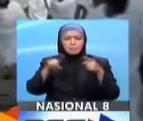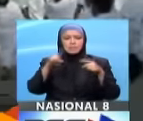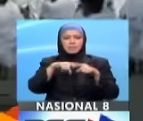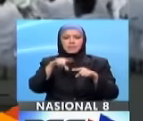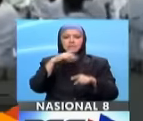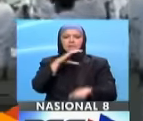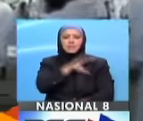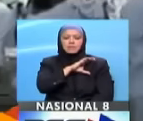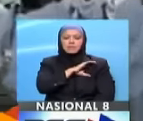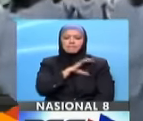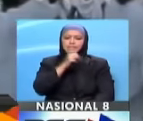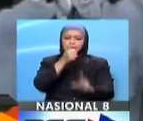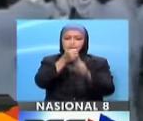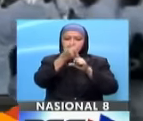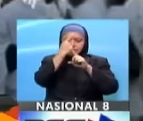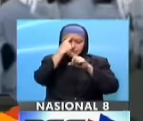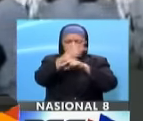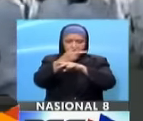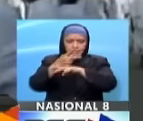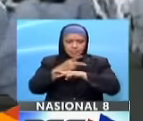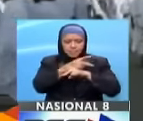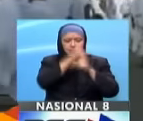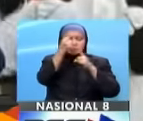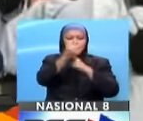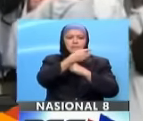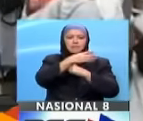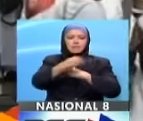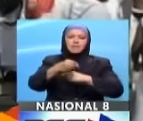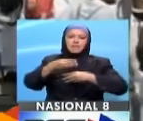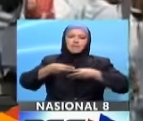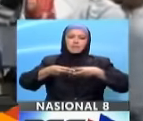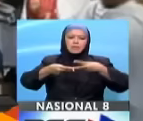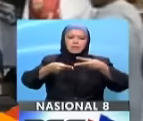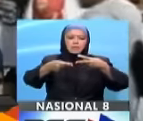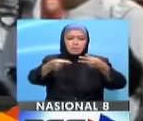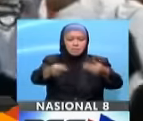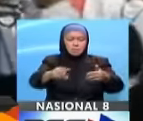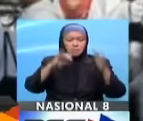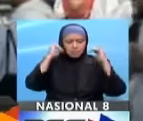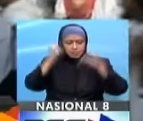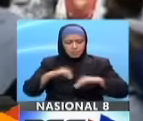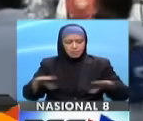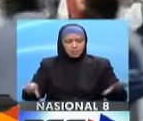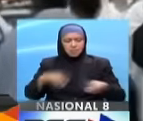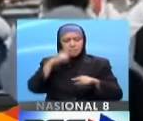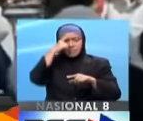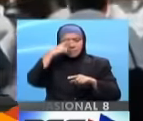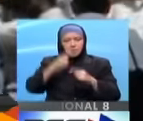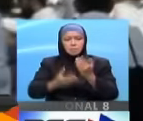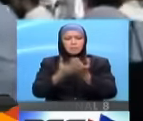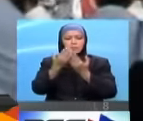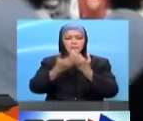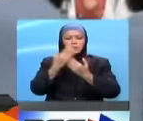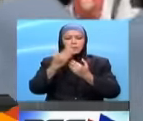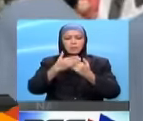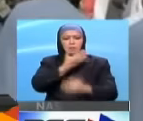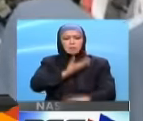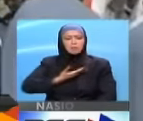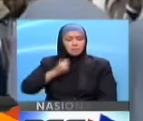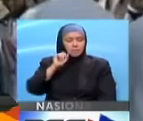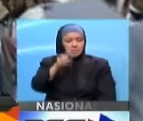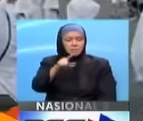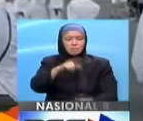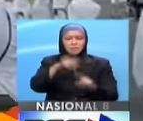mengawal keadaan dan melancarkan ibadah yang dijalankan. Demi kemudahan jemaah, pentadbir Haji Arab Saudi menjalankan pelbagai usaha